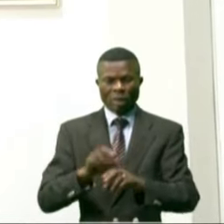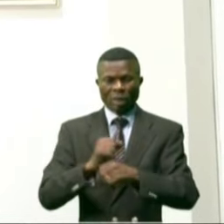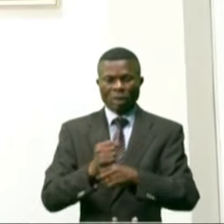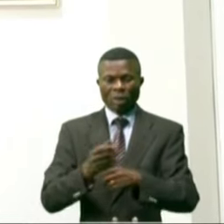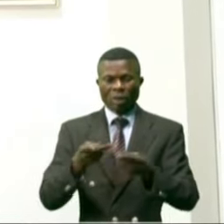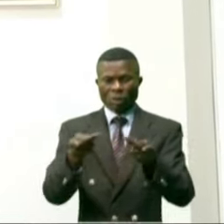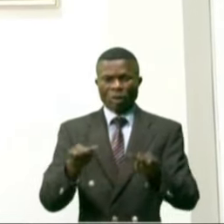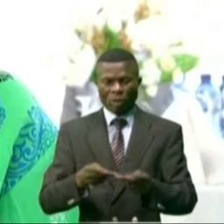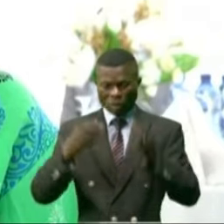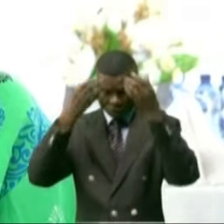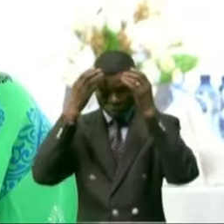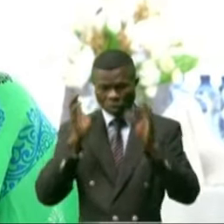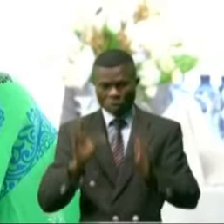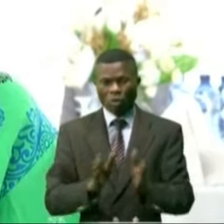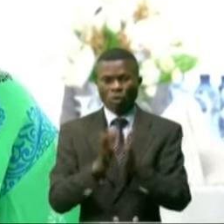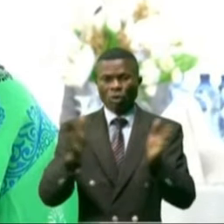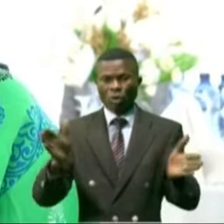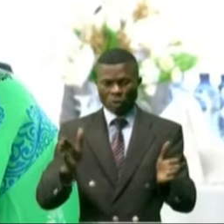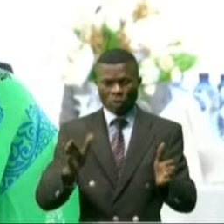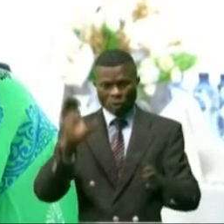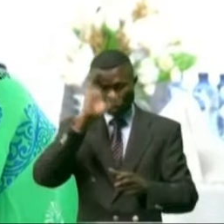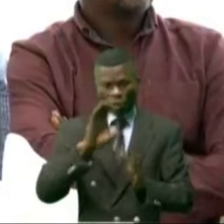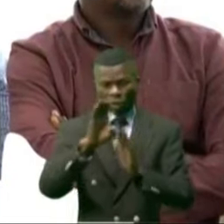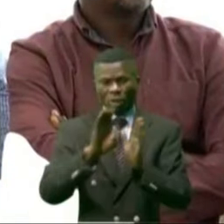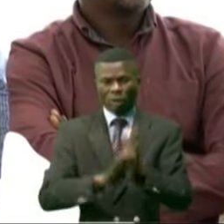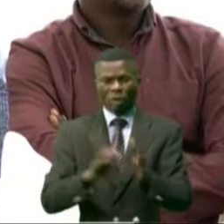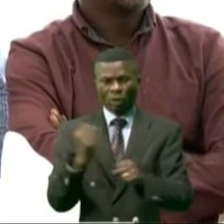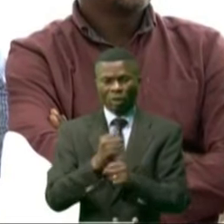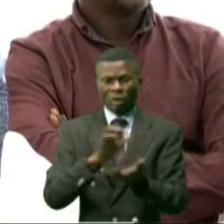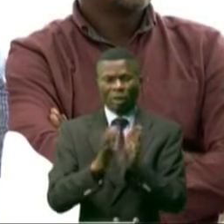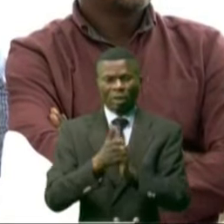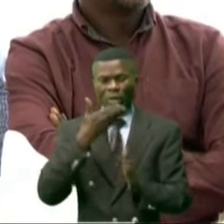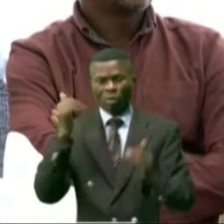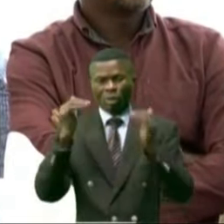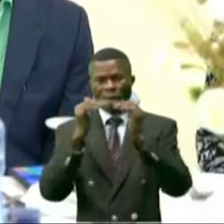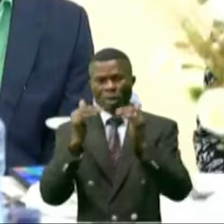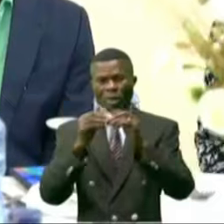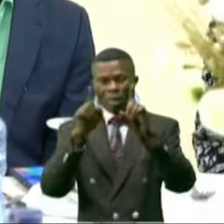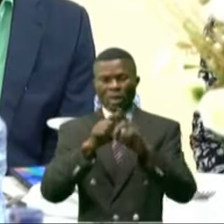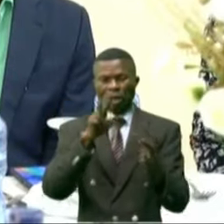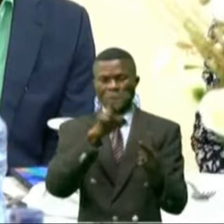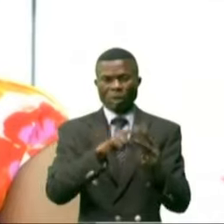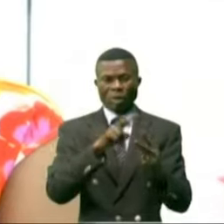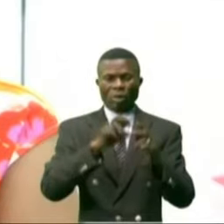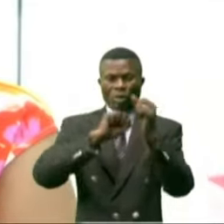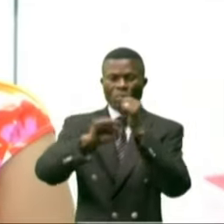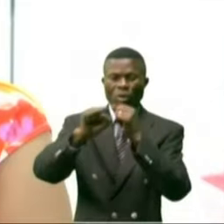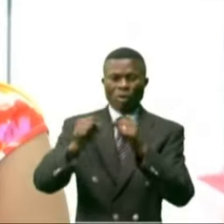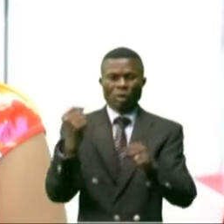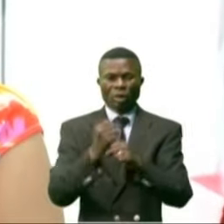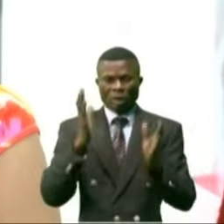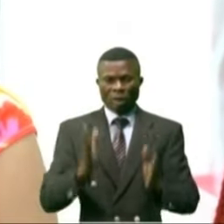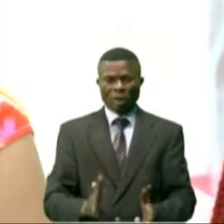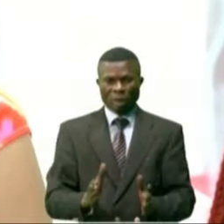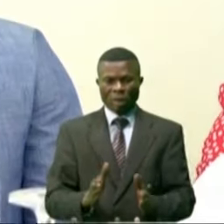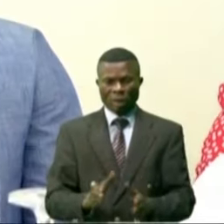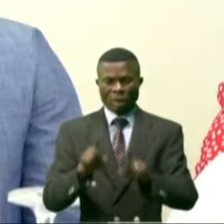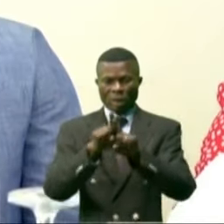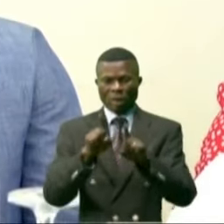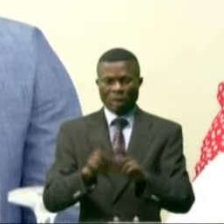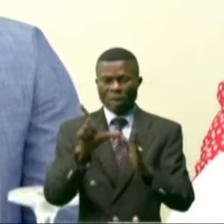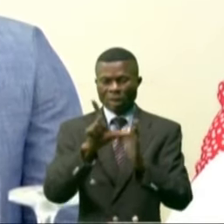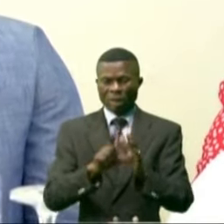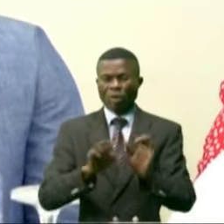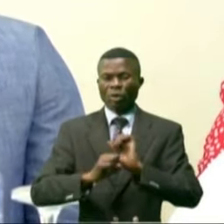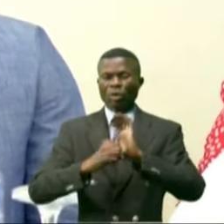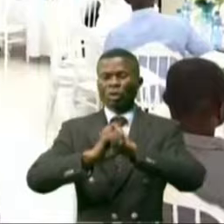d'une convention collective, négocier des conditions de travail équitables et garantir la promotion des agents selon des critères